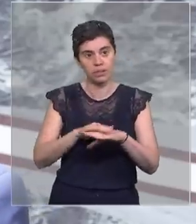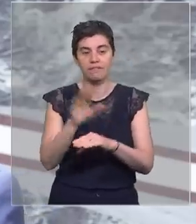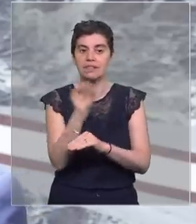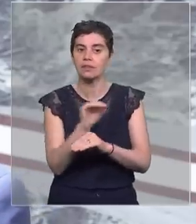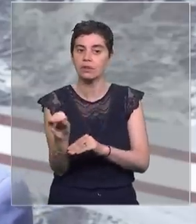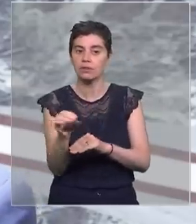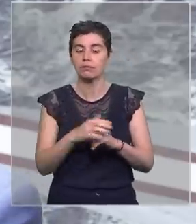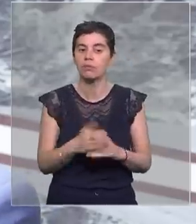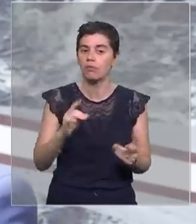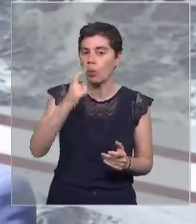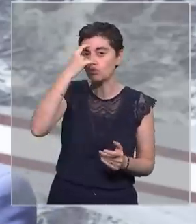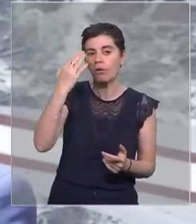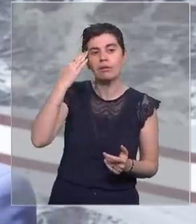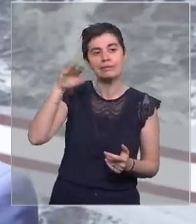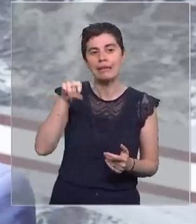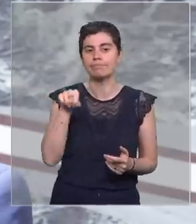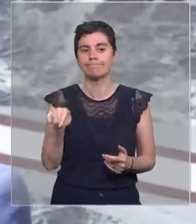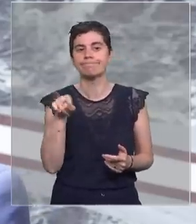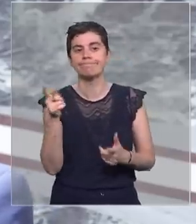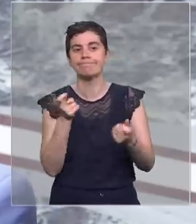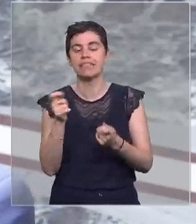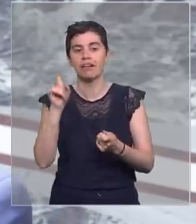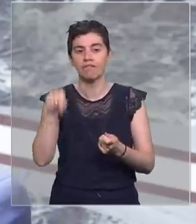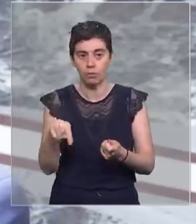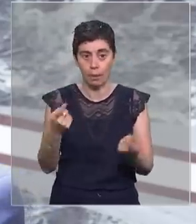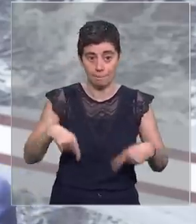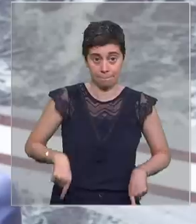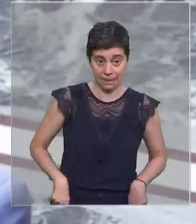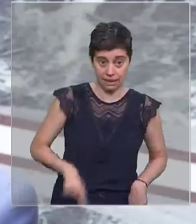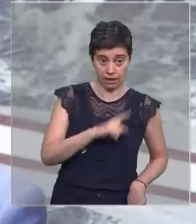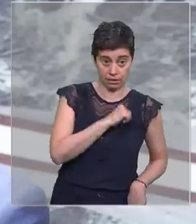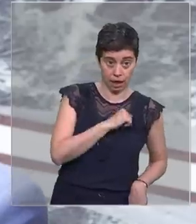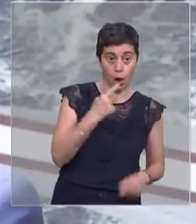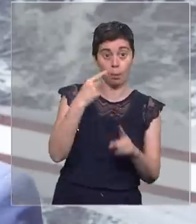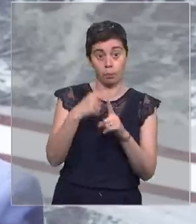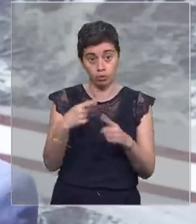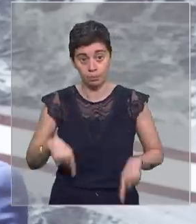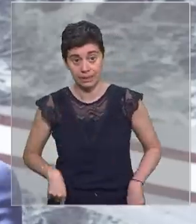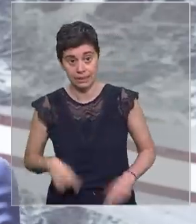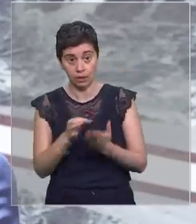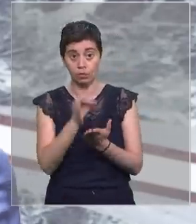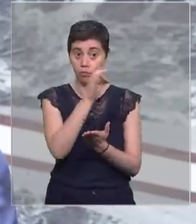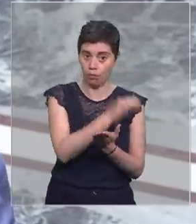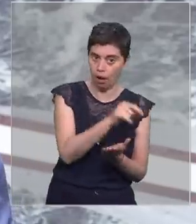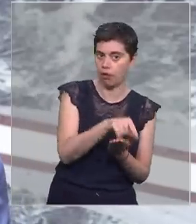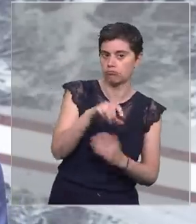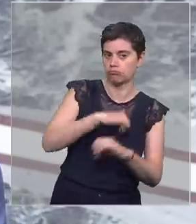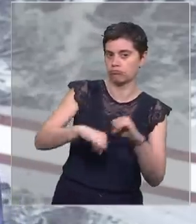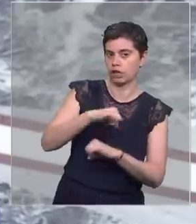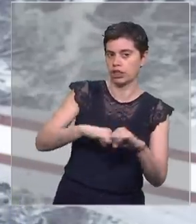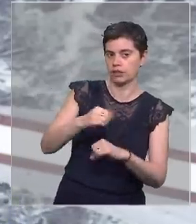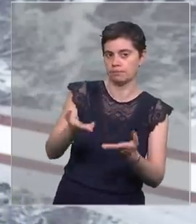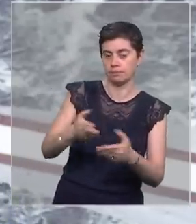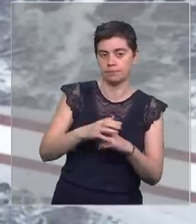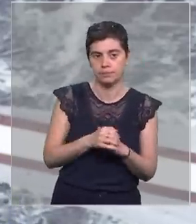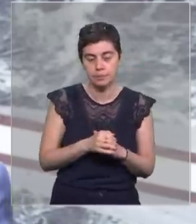mais nous sommes conscients de l'enjeu que vous soulevez et le ministère de l'Intérieur et des Outre-mer se saisit du sujet. Mais plus largement, à l'heure